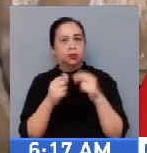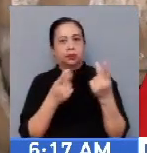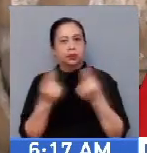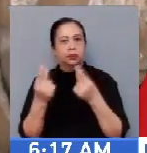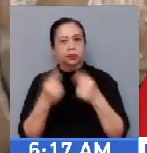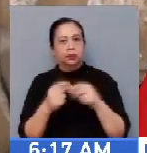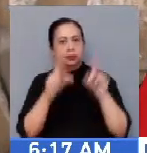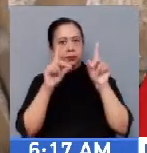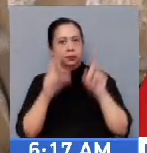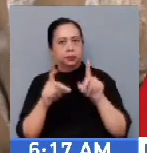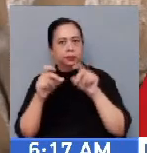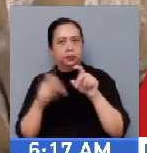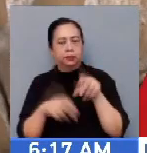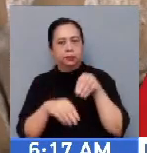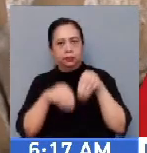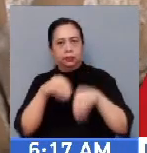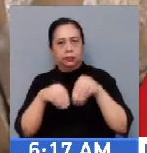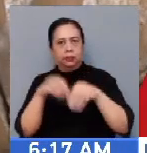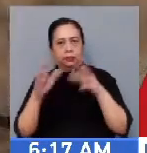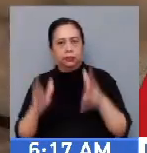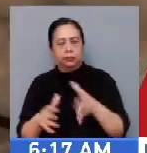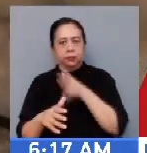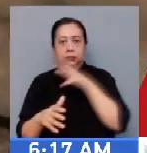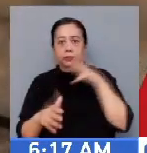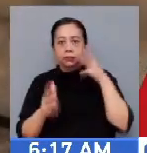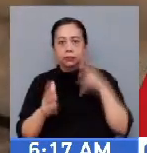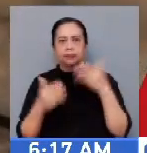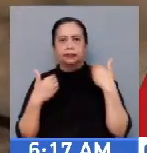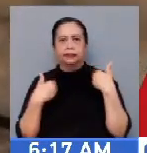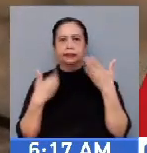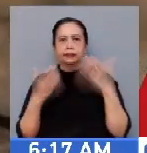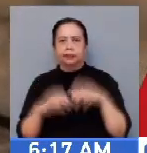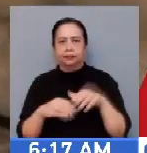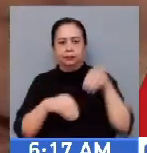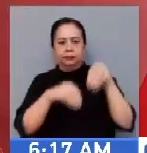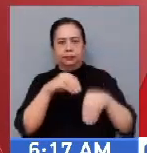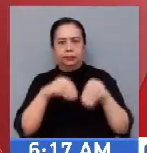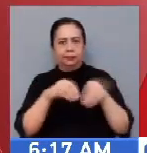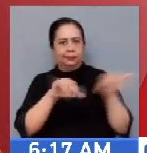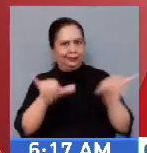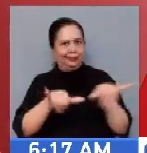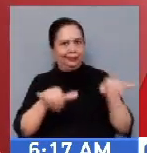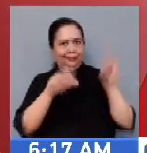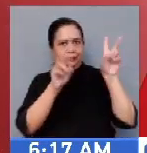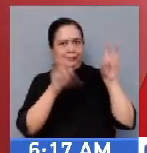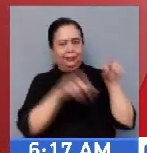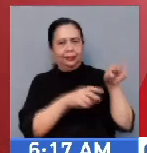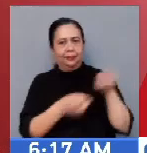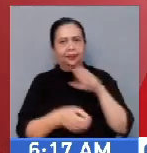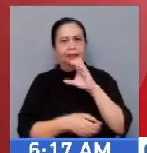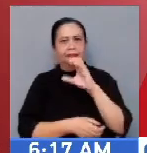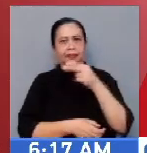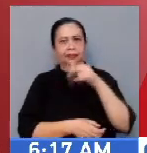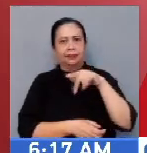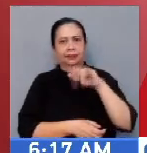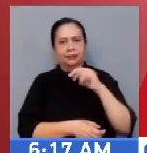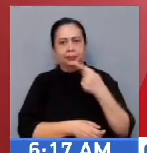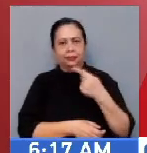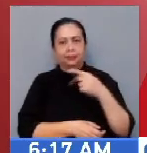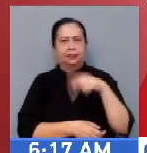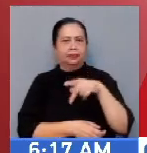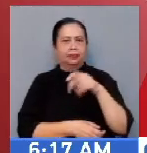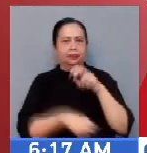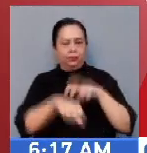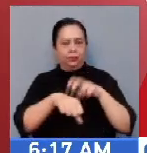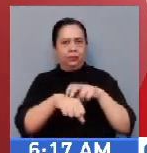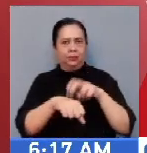farmers magkaroon po tayo ng pagkakataon na magtanim ng tinatawag natin chipping potatoes. Oo, so tayo, sa ganitong sitwasyon ho ba,